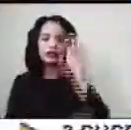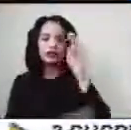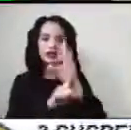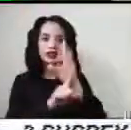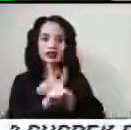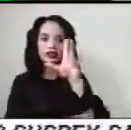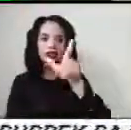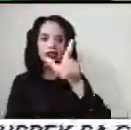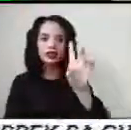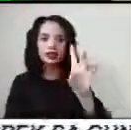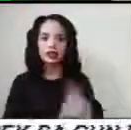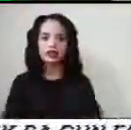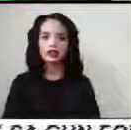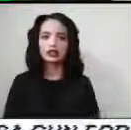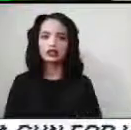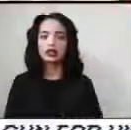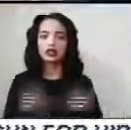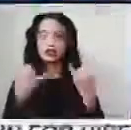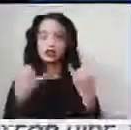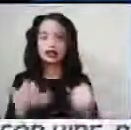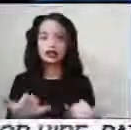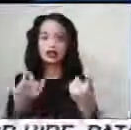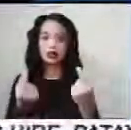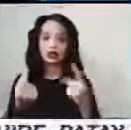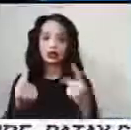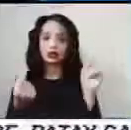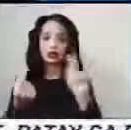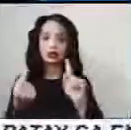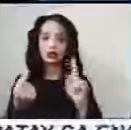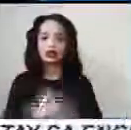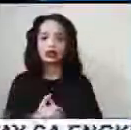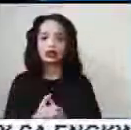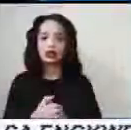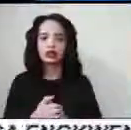Ibig sabihin nun, sa PlayStation mo lang siya pwedeng laruin.